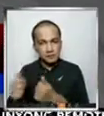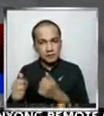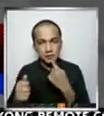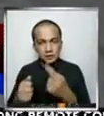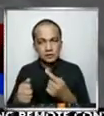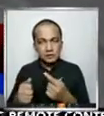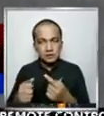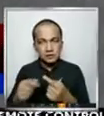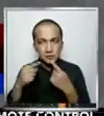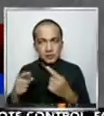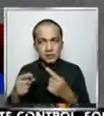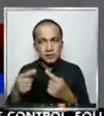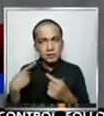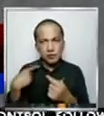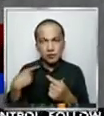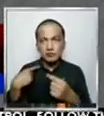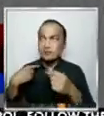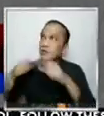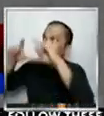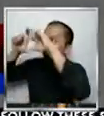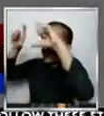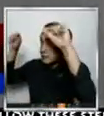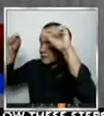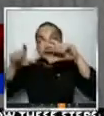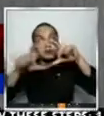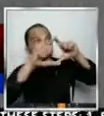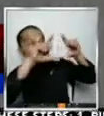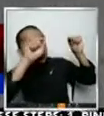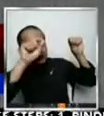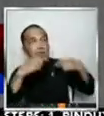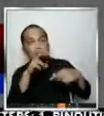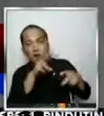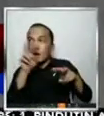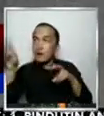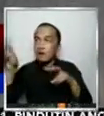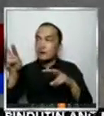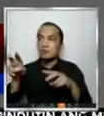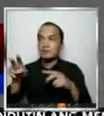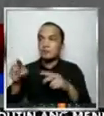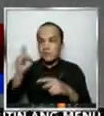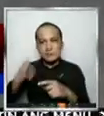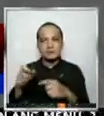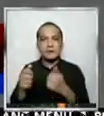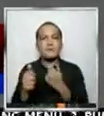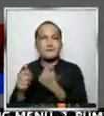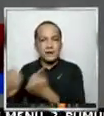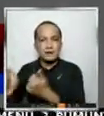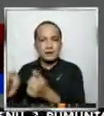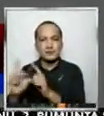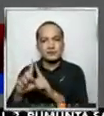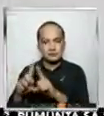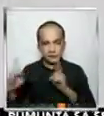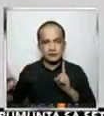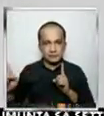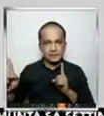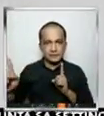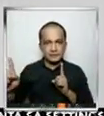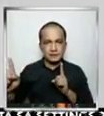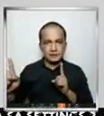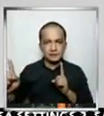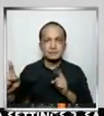markers yan to make sure na we are compliant sa social physical distancing of 1 meter. Mula